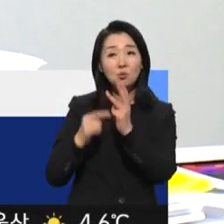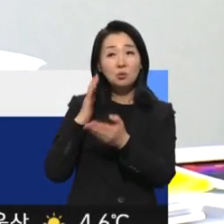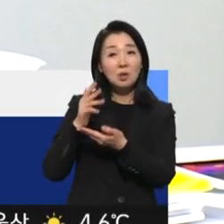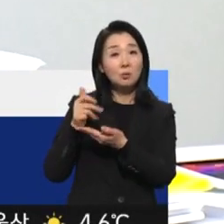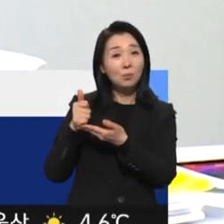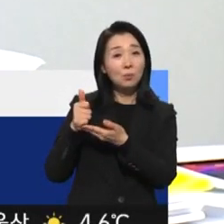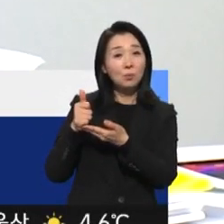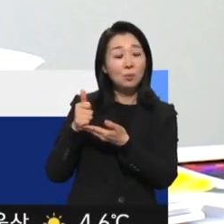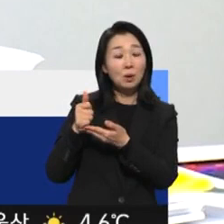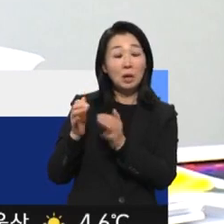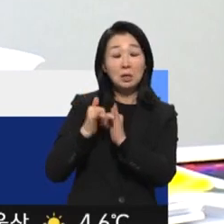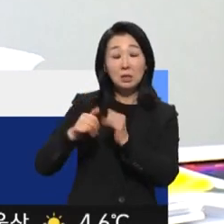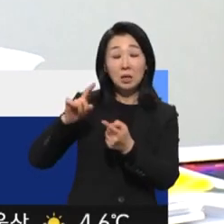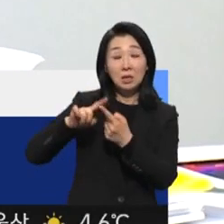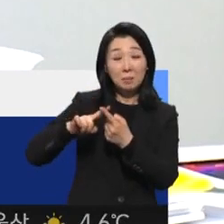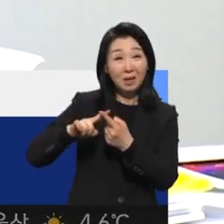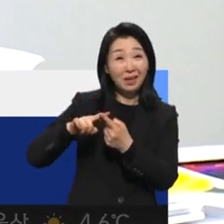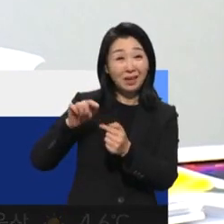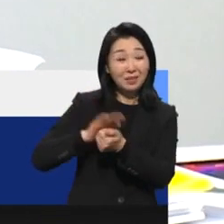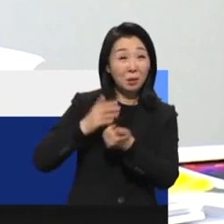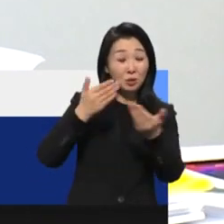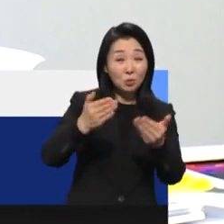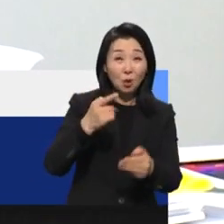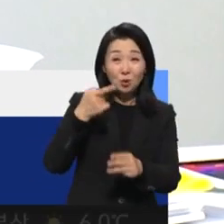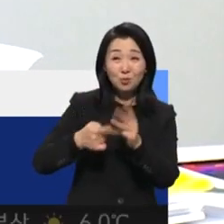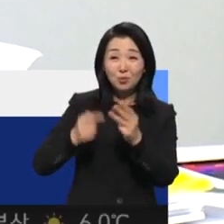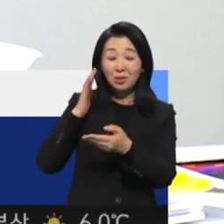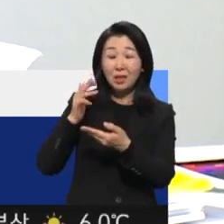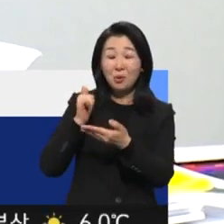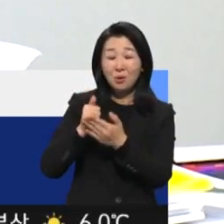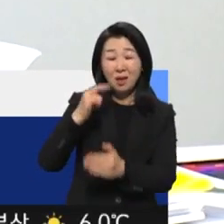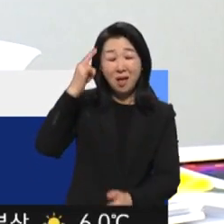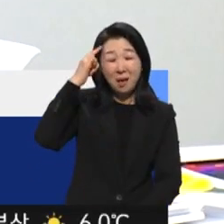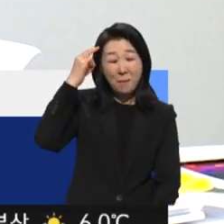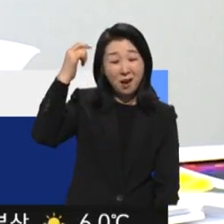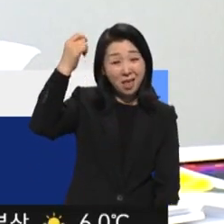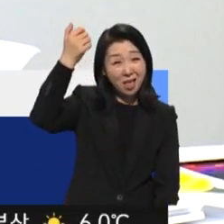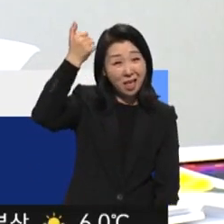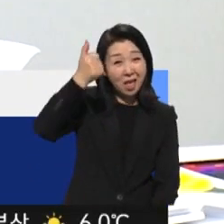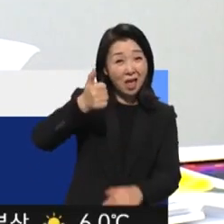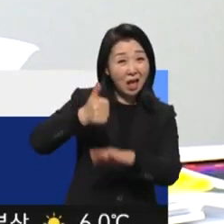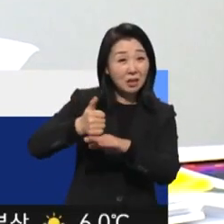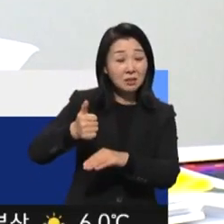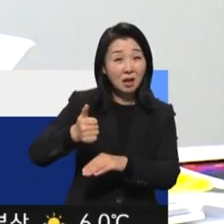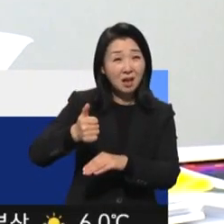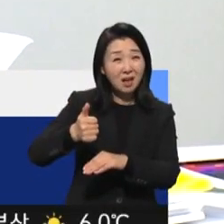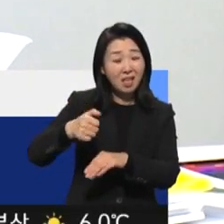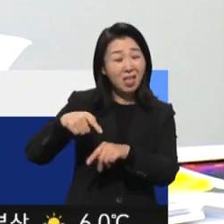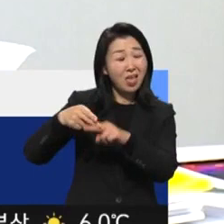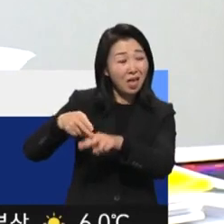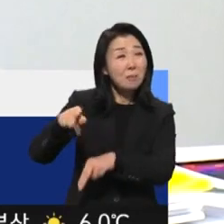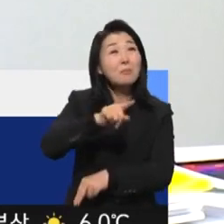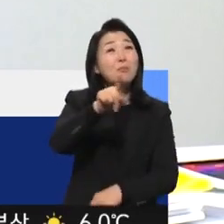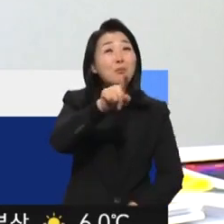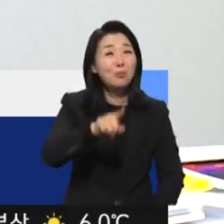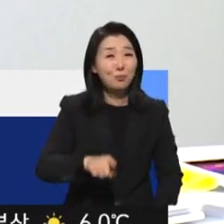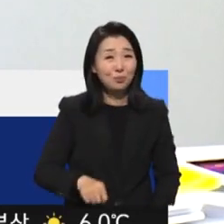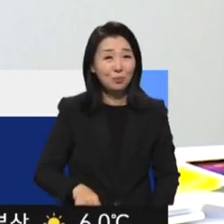대통령이 인간답게 해주니까 윤석열 대통령 머리끝에 온자 머리끝에